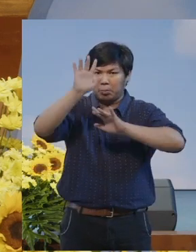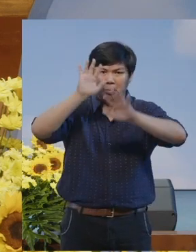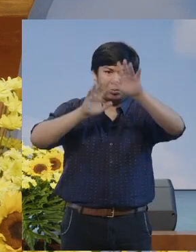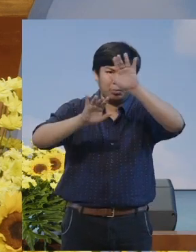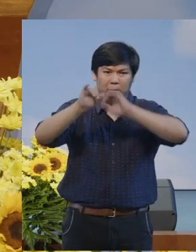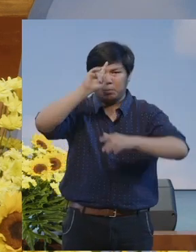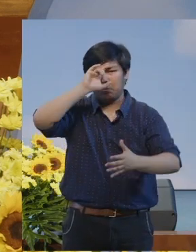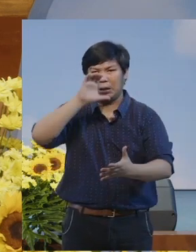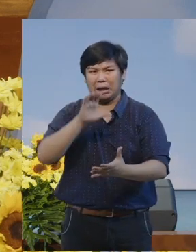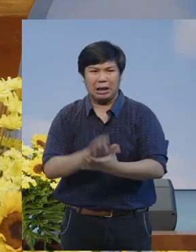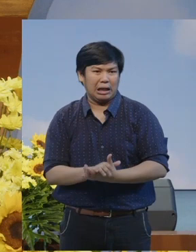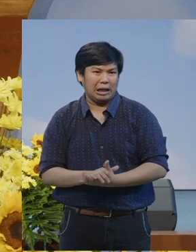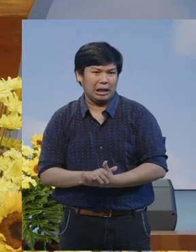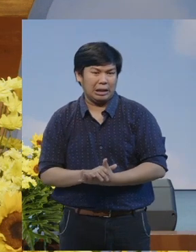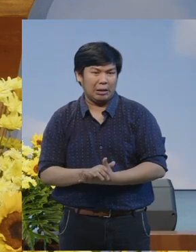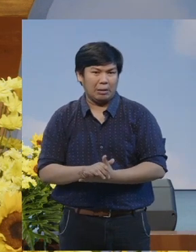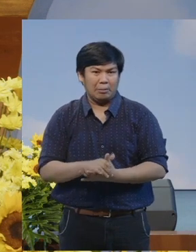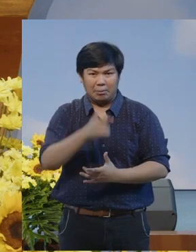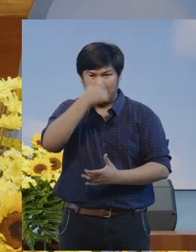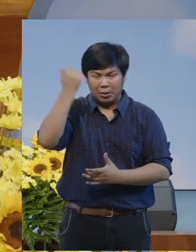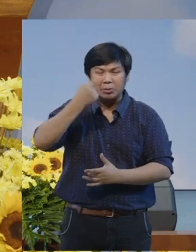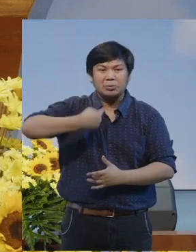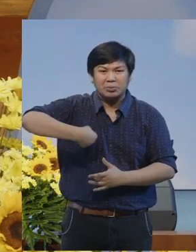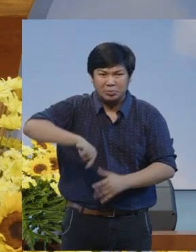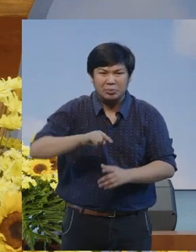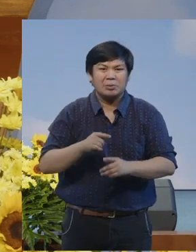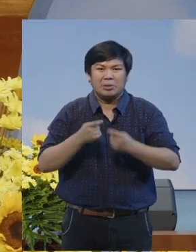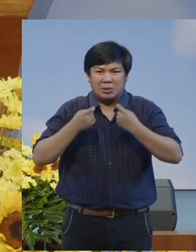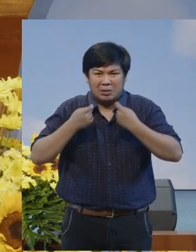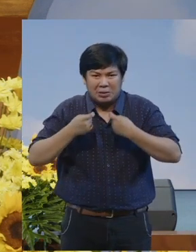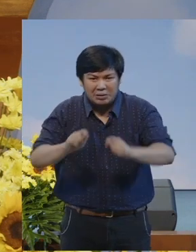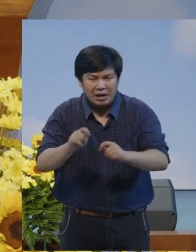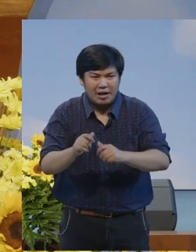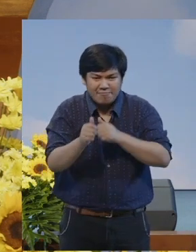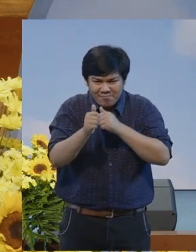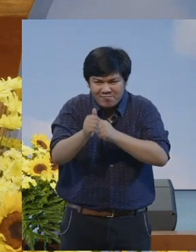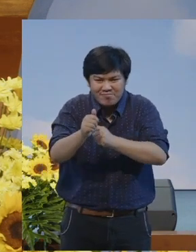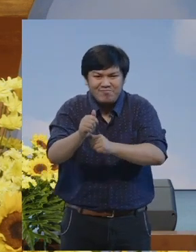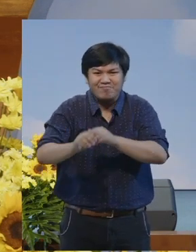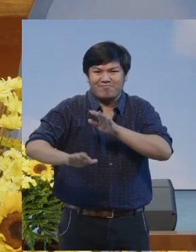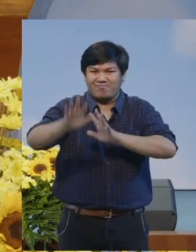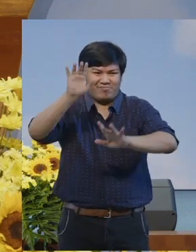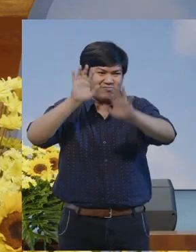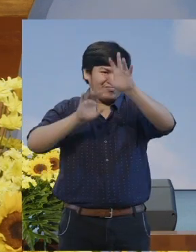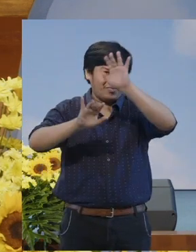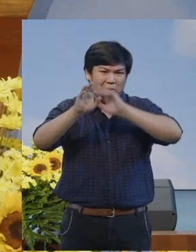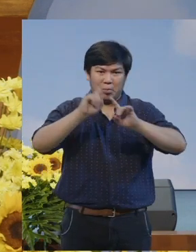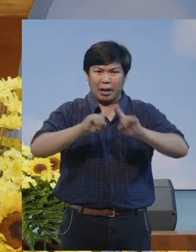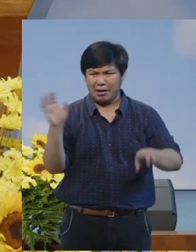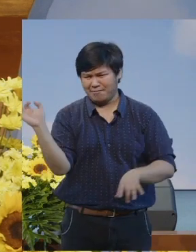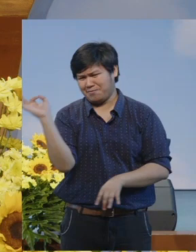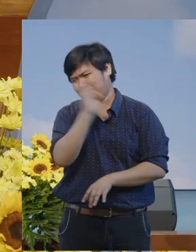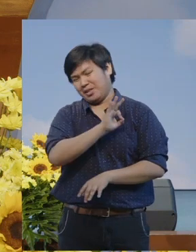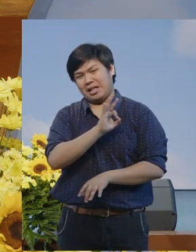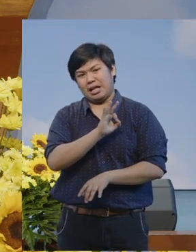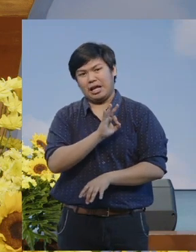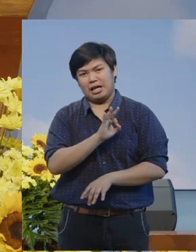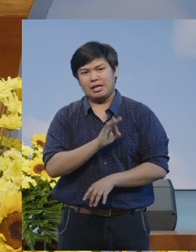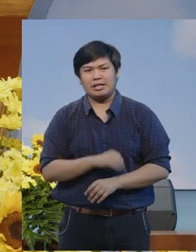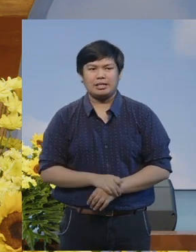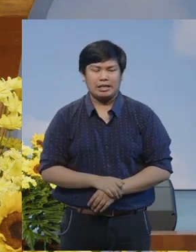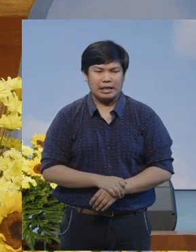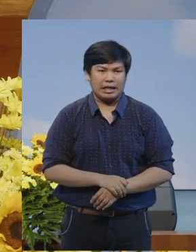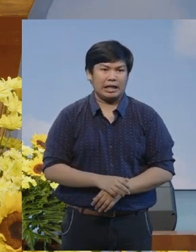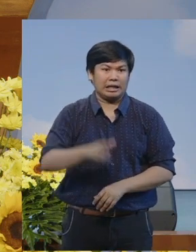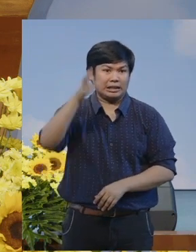ating buhay sapagkat ipinipilit natin yung ating buhay doon sa mga hula nila na hindi naman totoo. Mga kapatid, ganyan